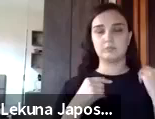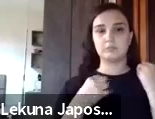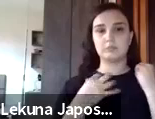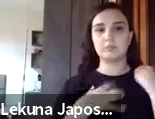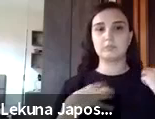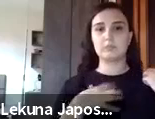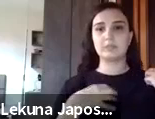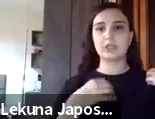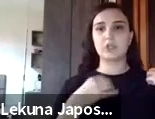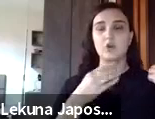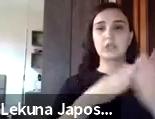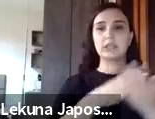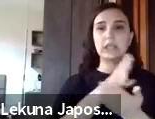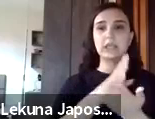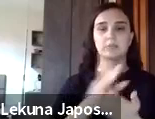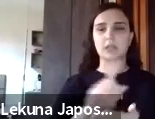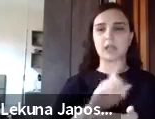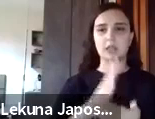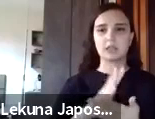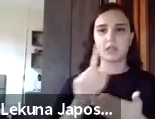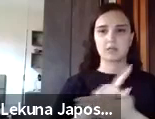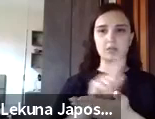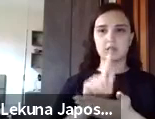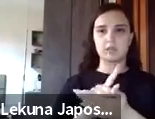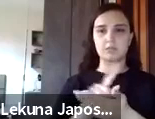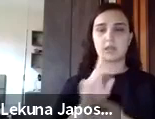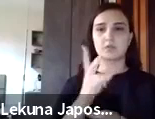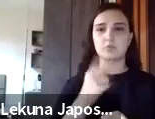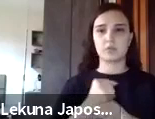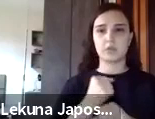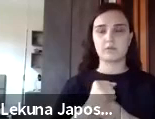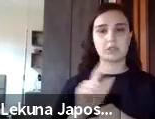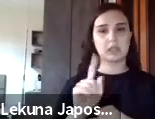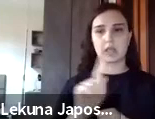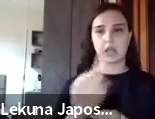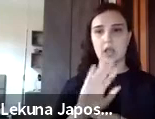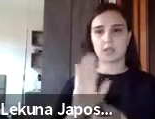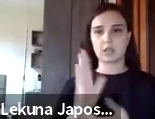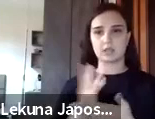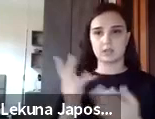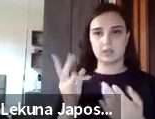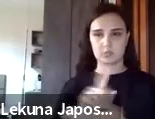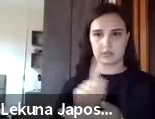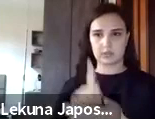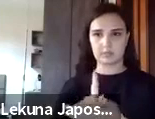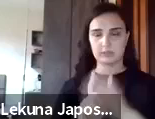იცით რა კუთხით, რა არის აუცილებელი, რაც უნდა გავაკეთო და რა არ არის აუცილებელი.